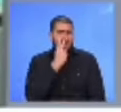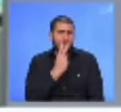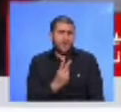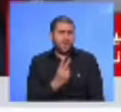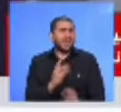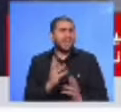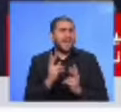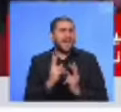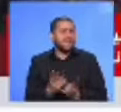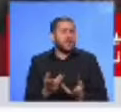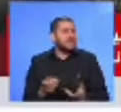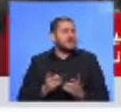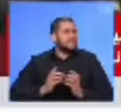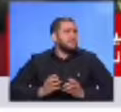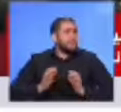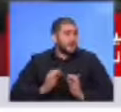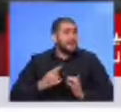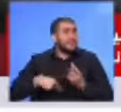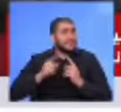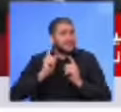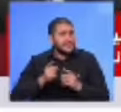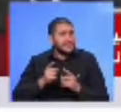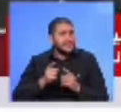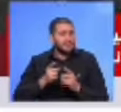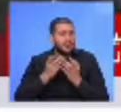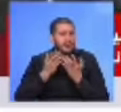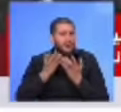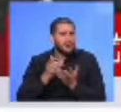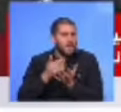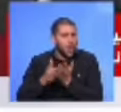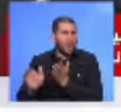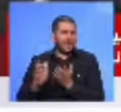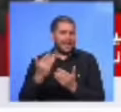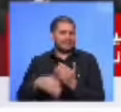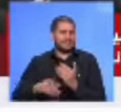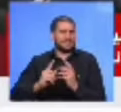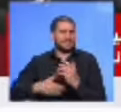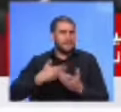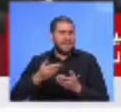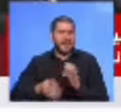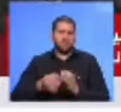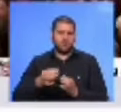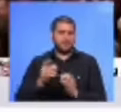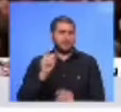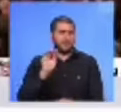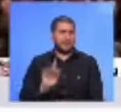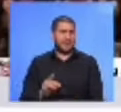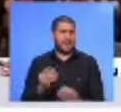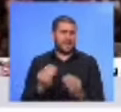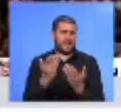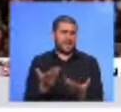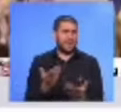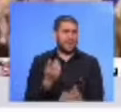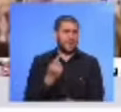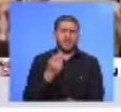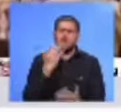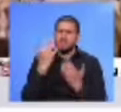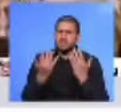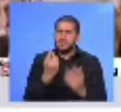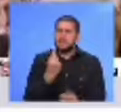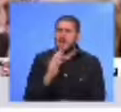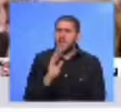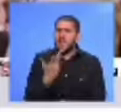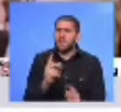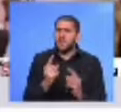לעשות, זה פשוט, אנחנו צריכים להוקיע את הדברים האלה, וגם צריך להיות צעדים משפטיים כנגד הדבר הזה. אתה שואל את עצמך, איפה במקרה